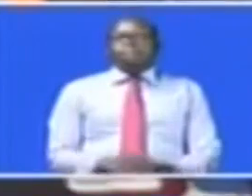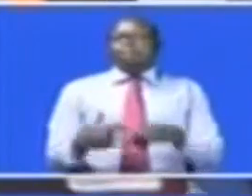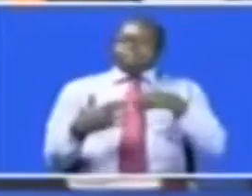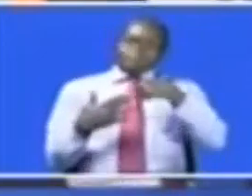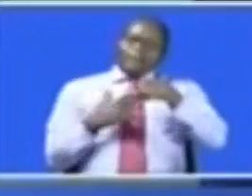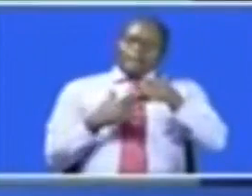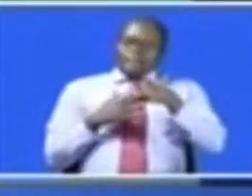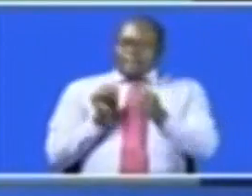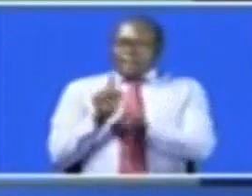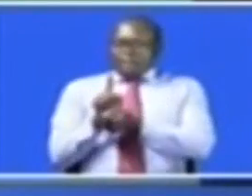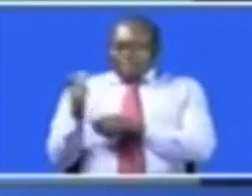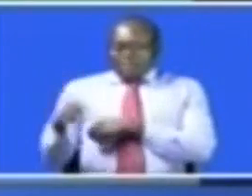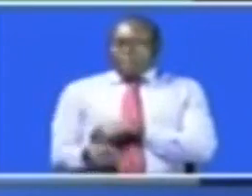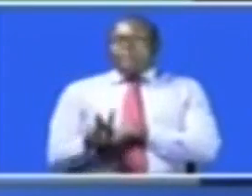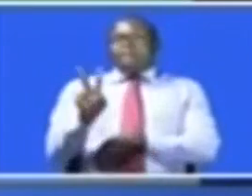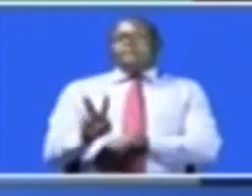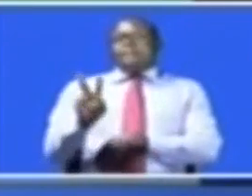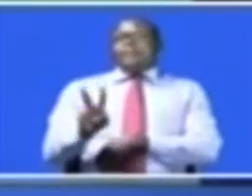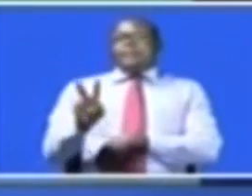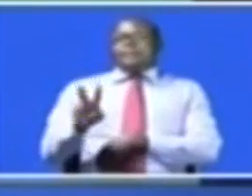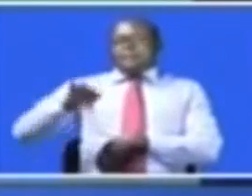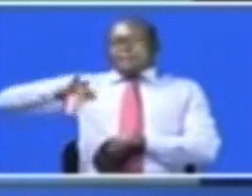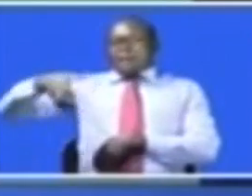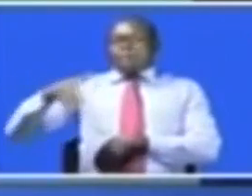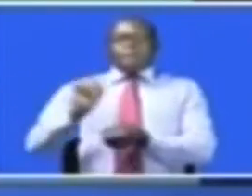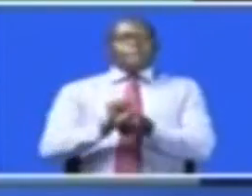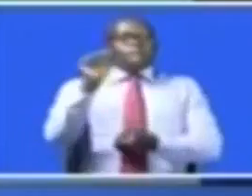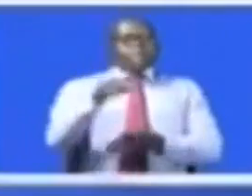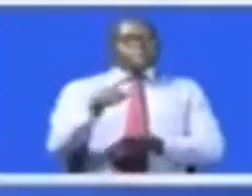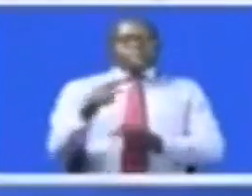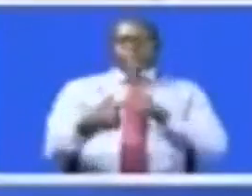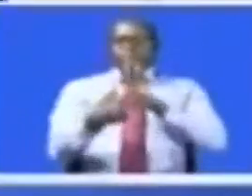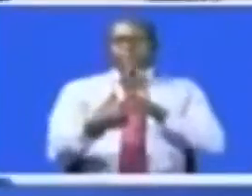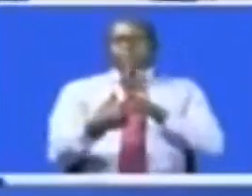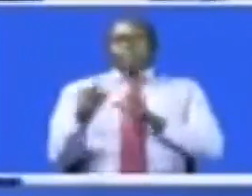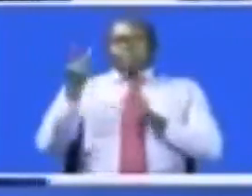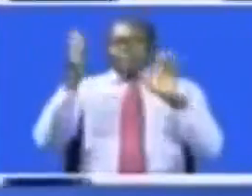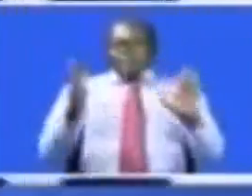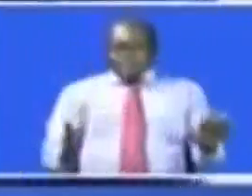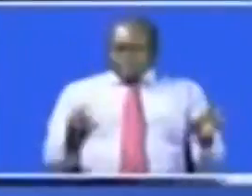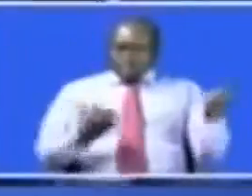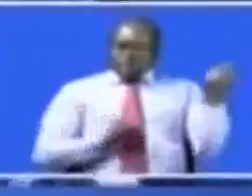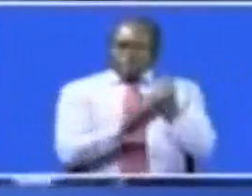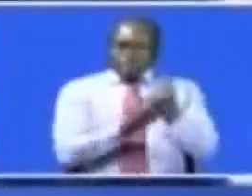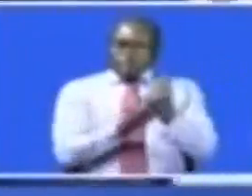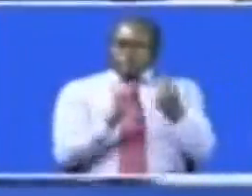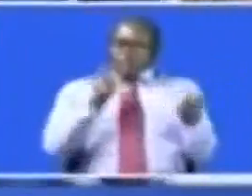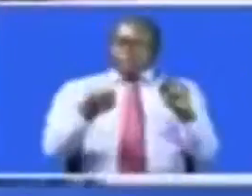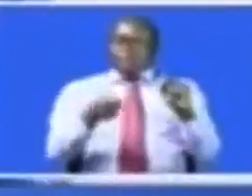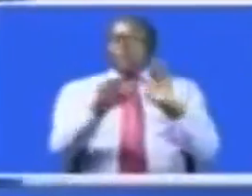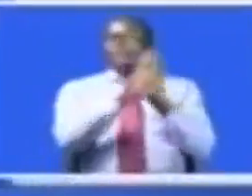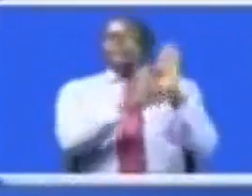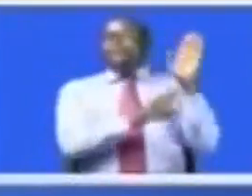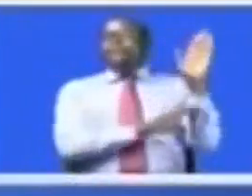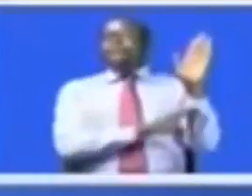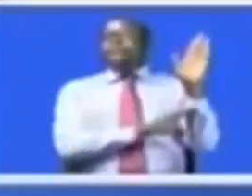kati ya tarehe 9 na 11 mwezi wa Februari katika kaunti 15 ulionyesha kwamba idadi ya Wakenya wanaunga mkono chakizo